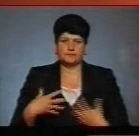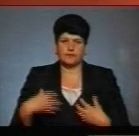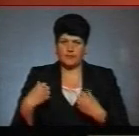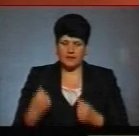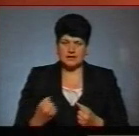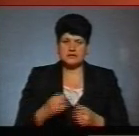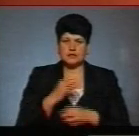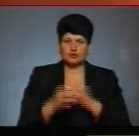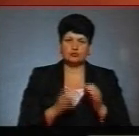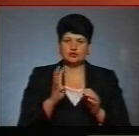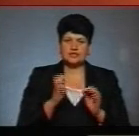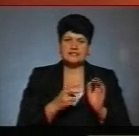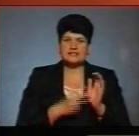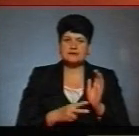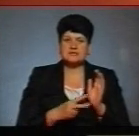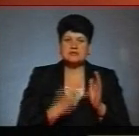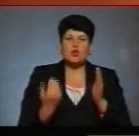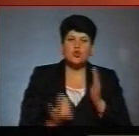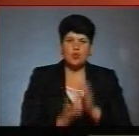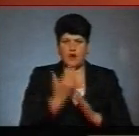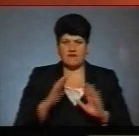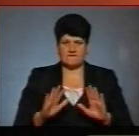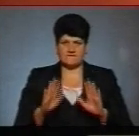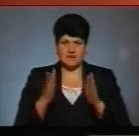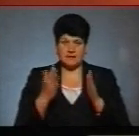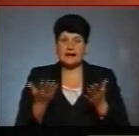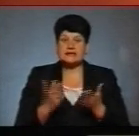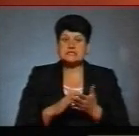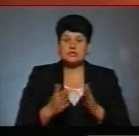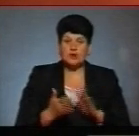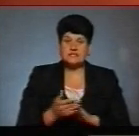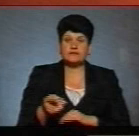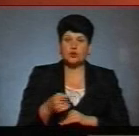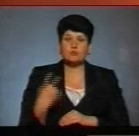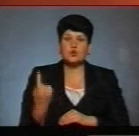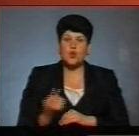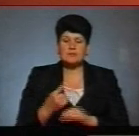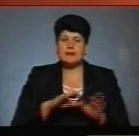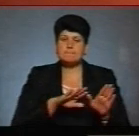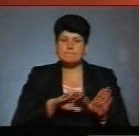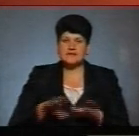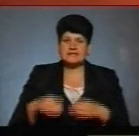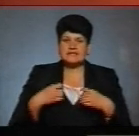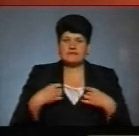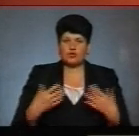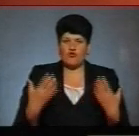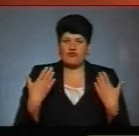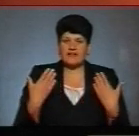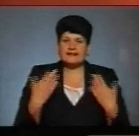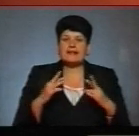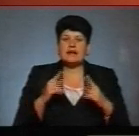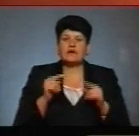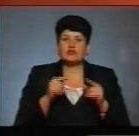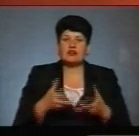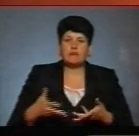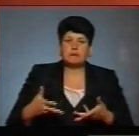зафіксовано 477 нових випадків. Власне, яка ситуація на Тернопільщині після святкових вихідних? Як вони вплинули